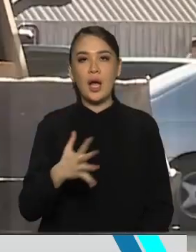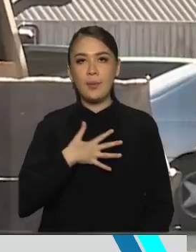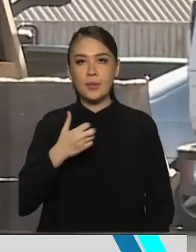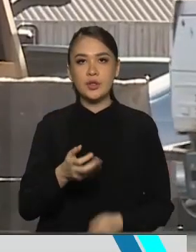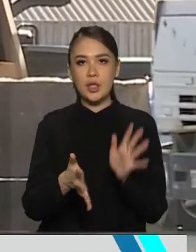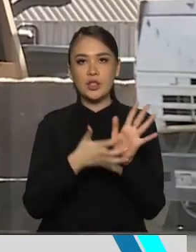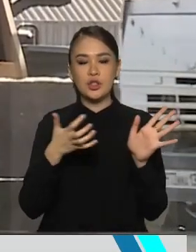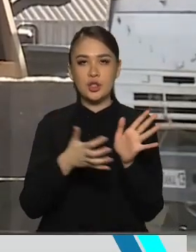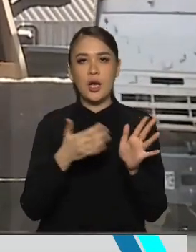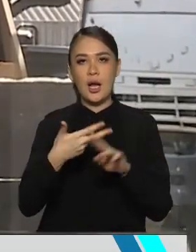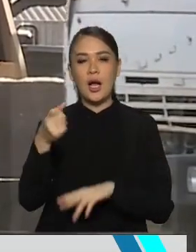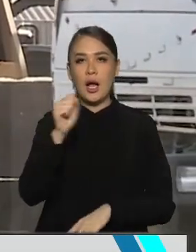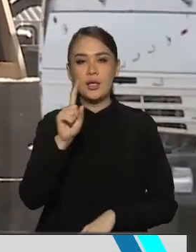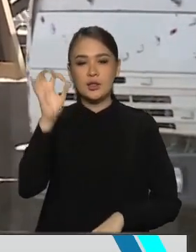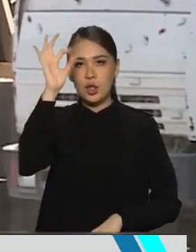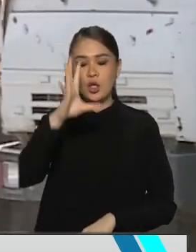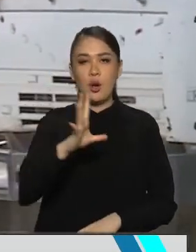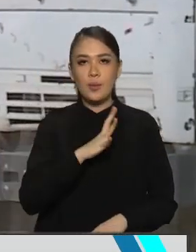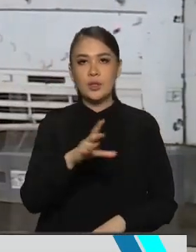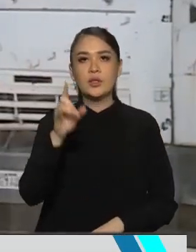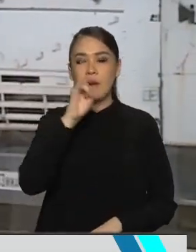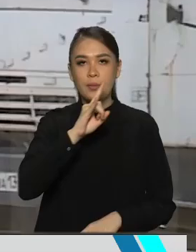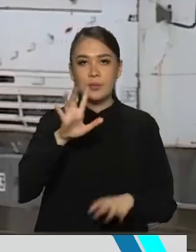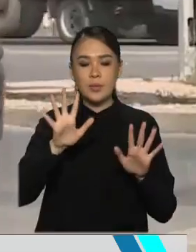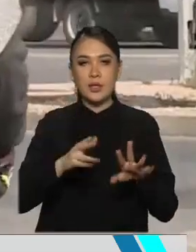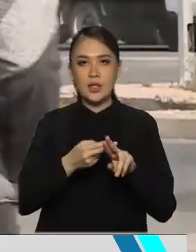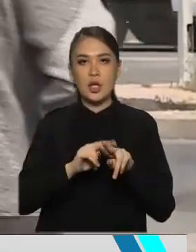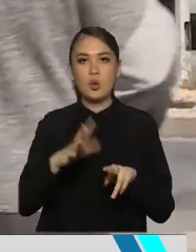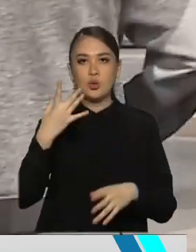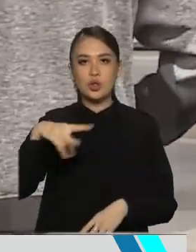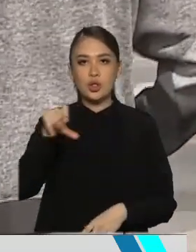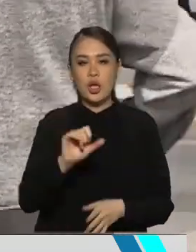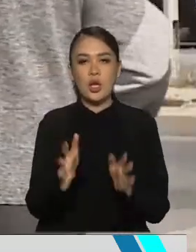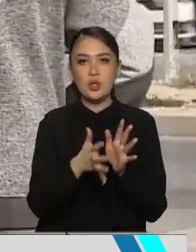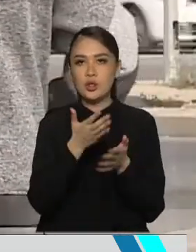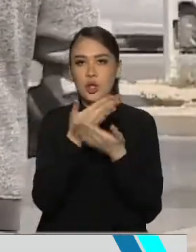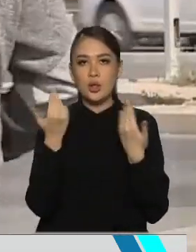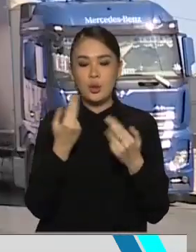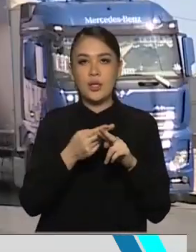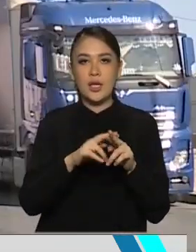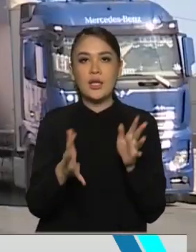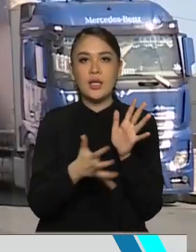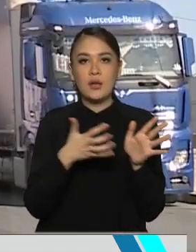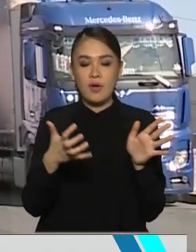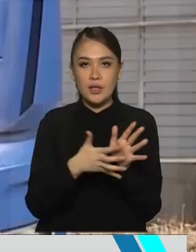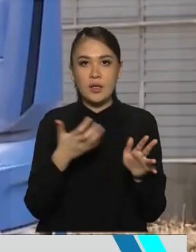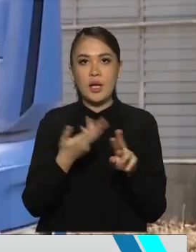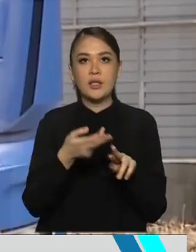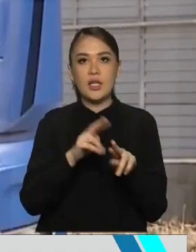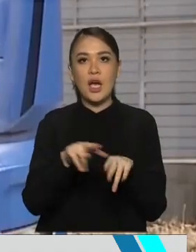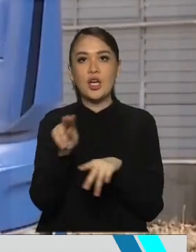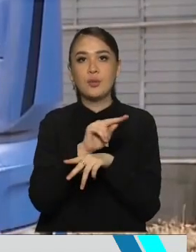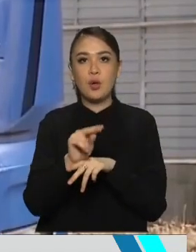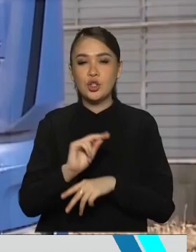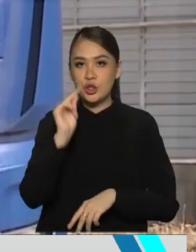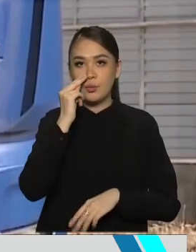дефицитом сжиженного газа. На большинстве автозаправок топлива нет уже неделю. По словам экспертов, одна из причин нехватки голубого топлива – ремонт